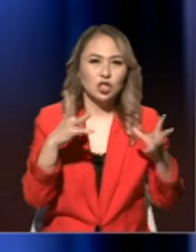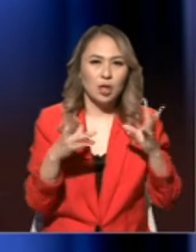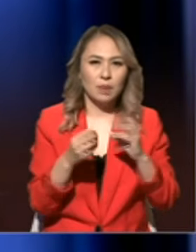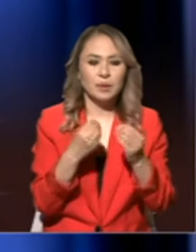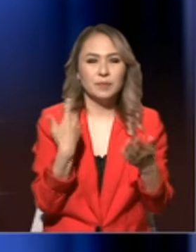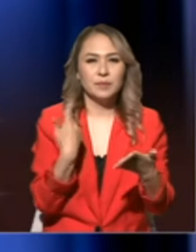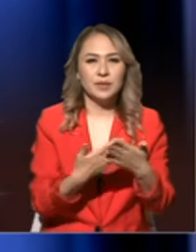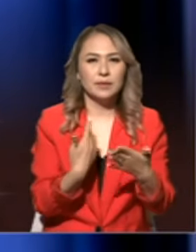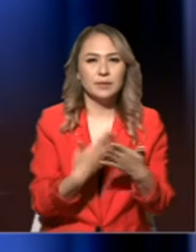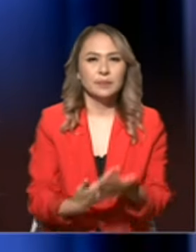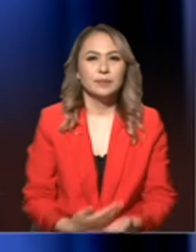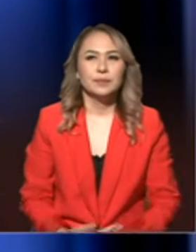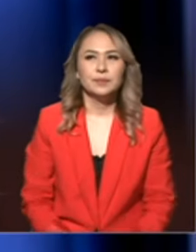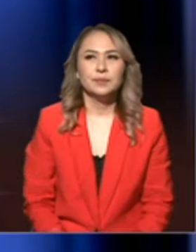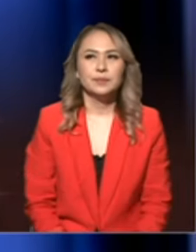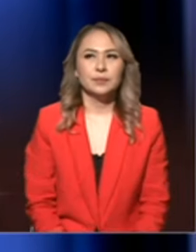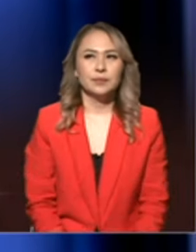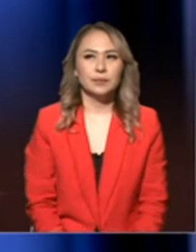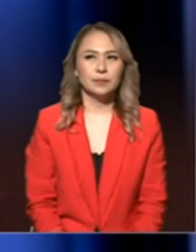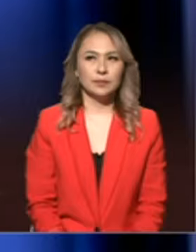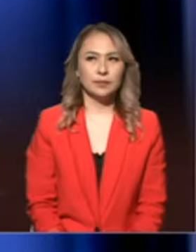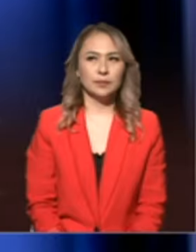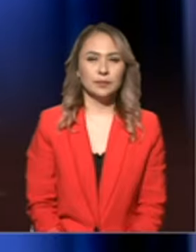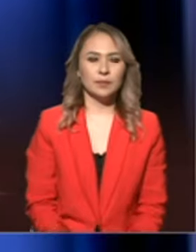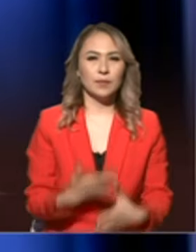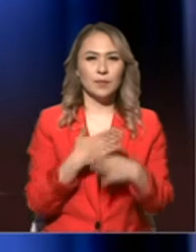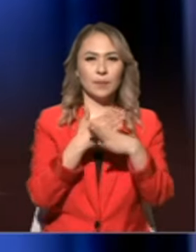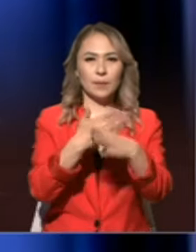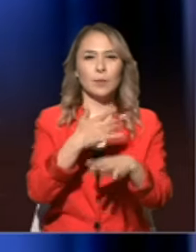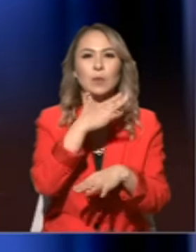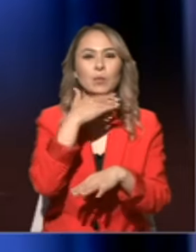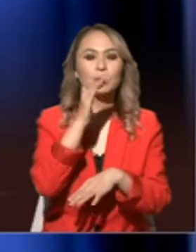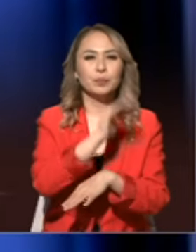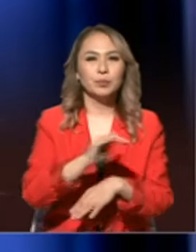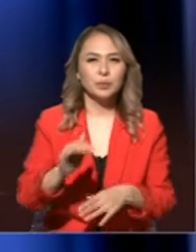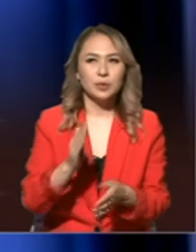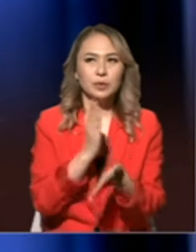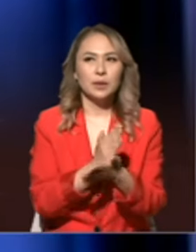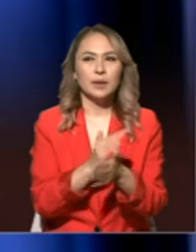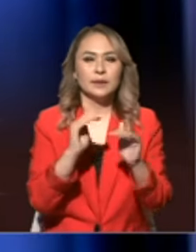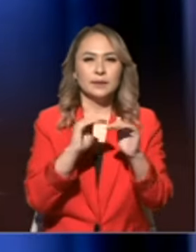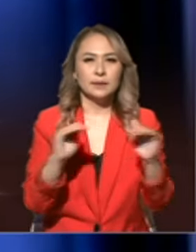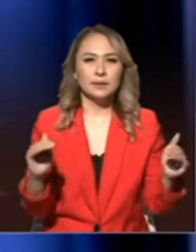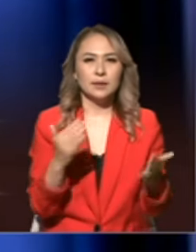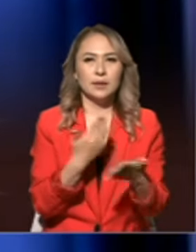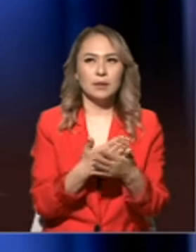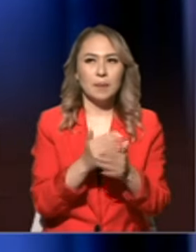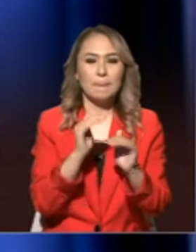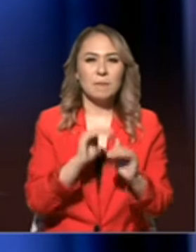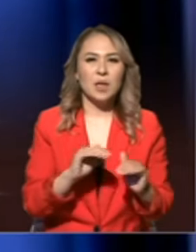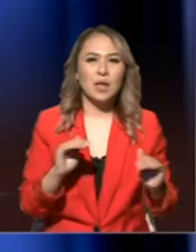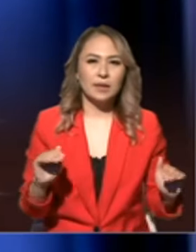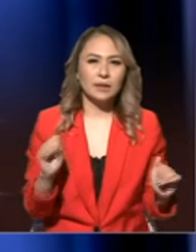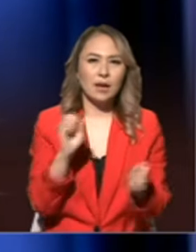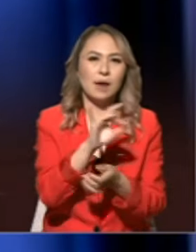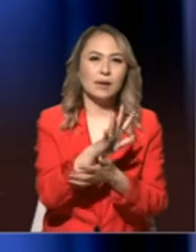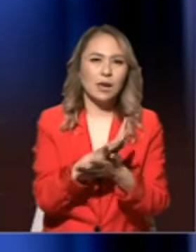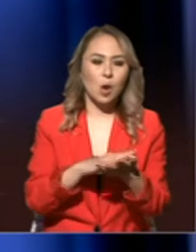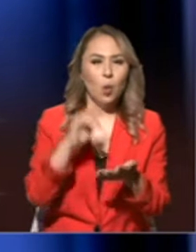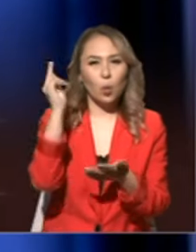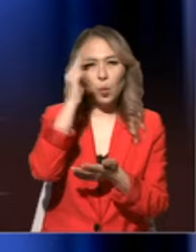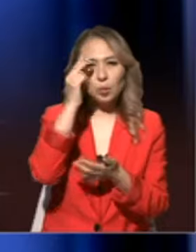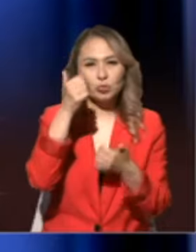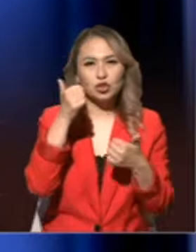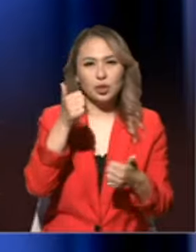мысалы айтатын болсақ, көмек дейді ғой, енді көп балаларға берілетін көмектің деңгейі, балаларының әрі қарай оқып